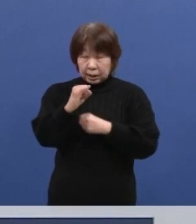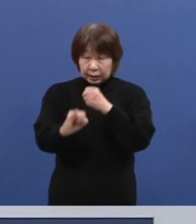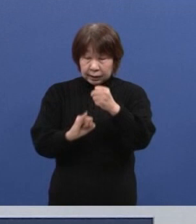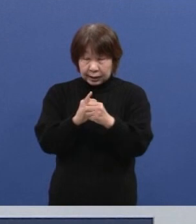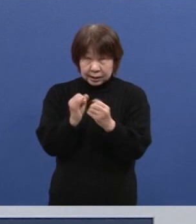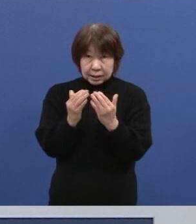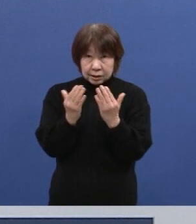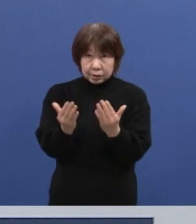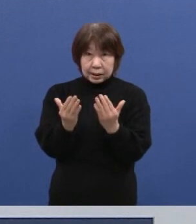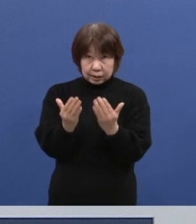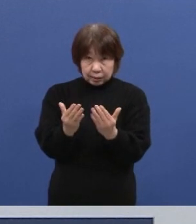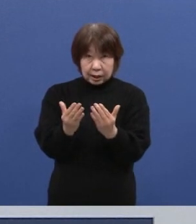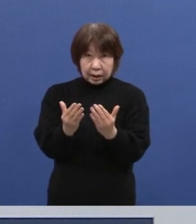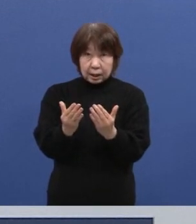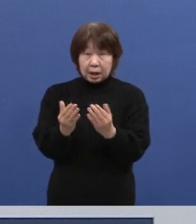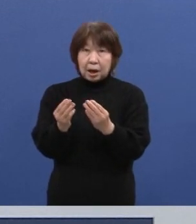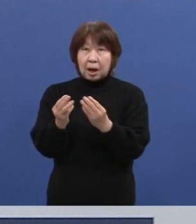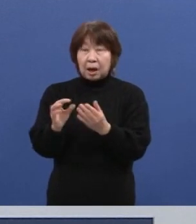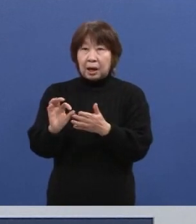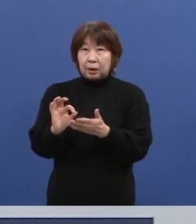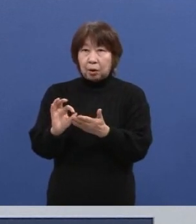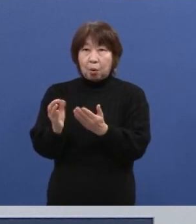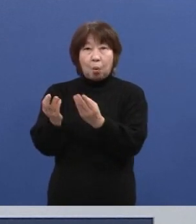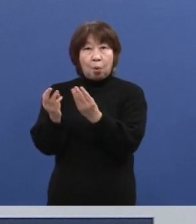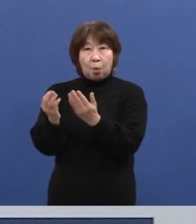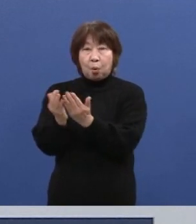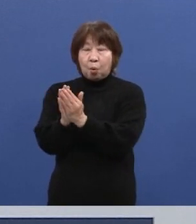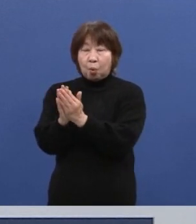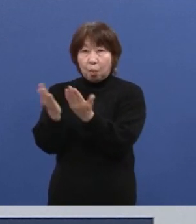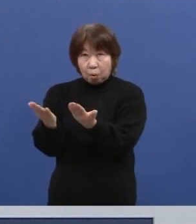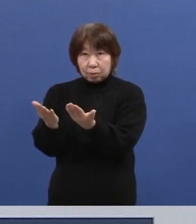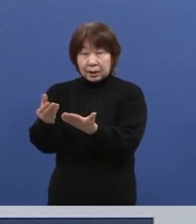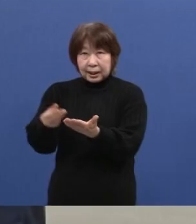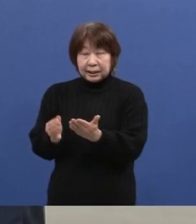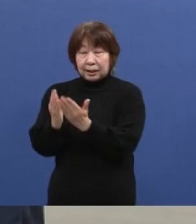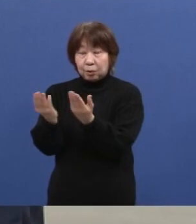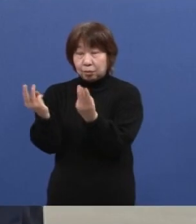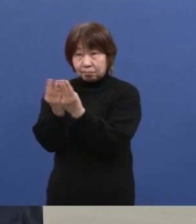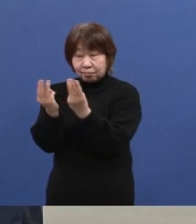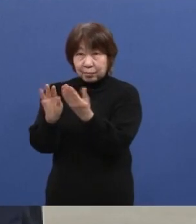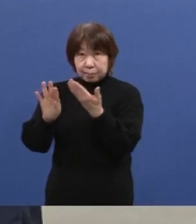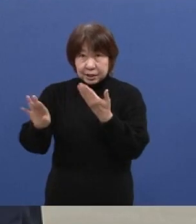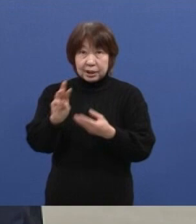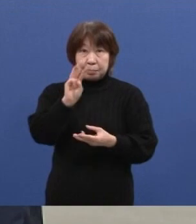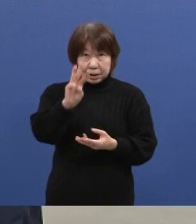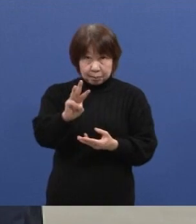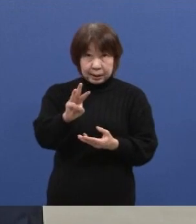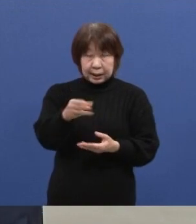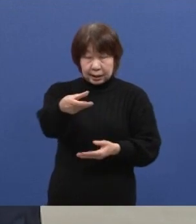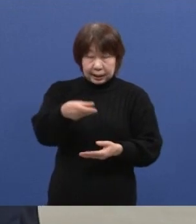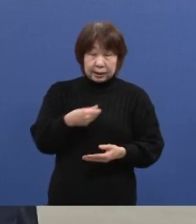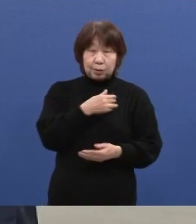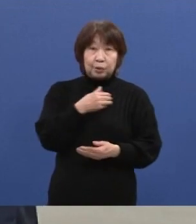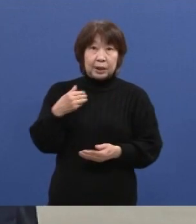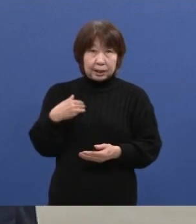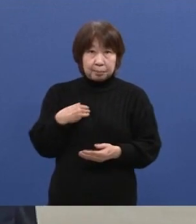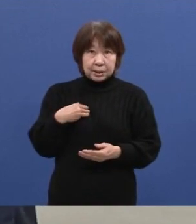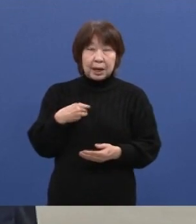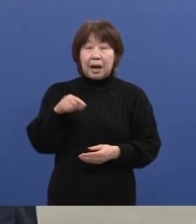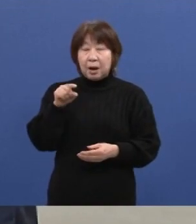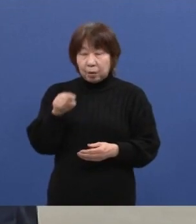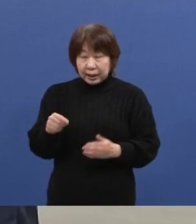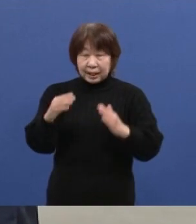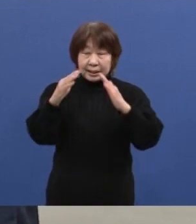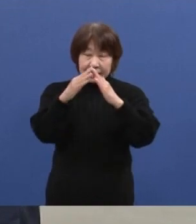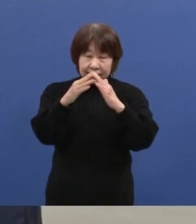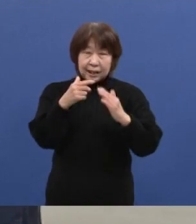本の冊数とは別で3冊まで借りることができます。 電子書籍なら家で好きな時間に読める